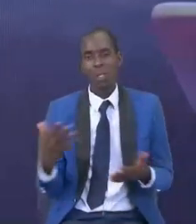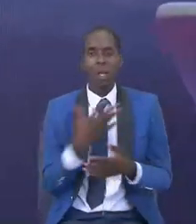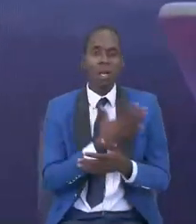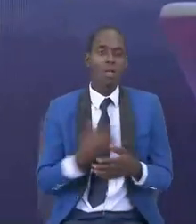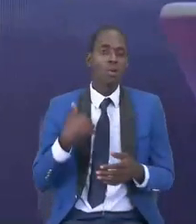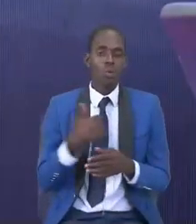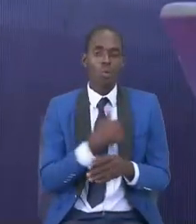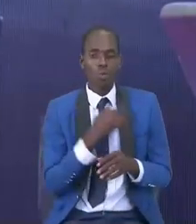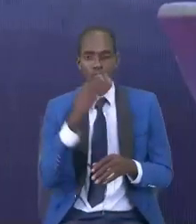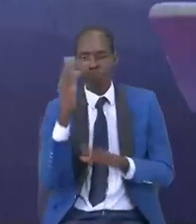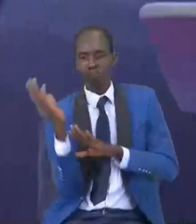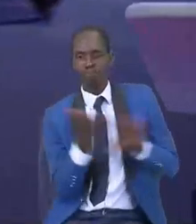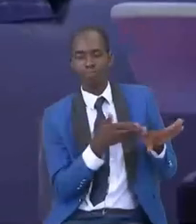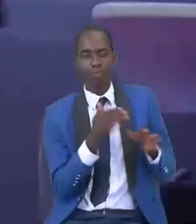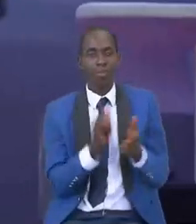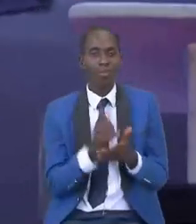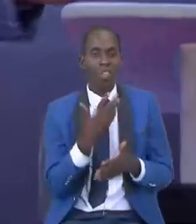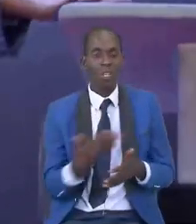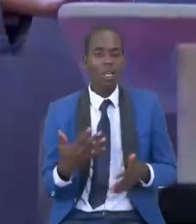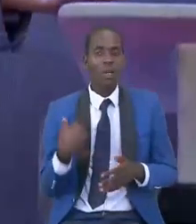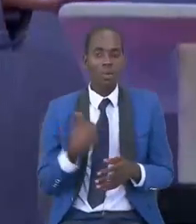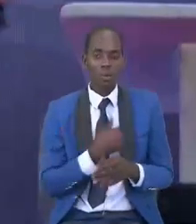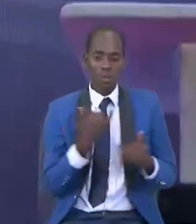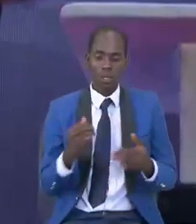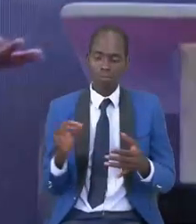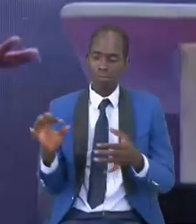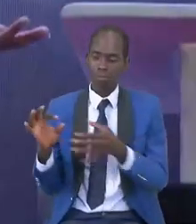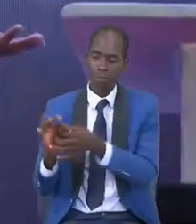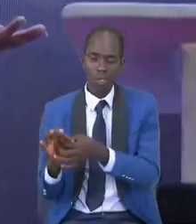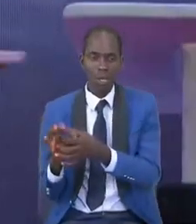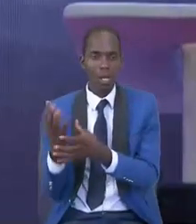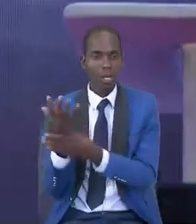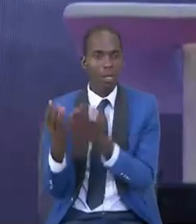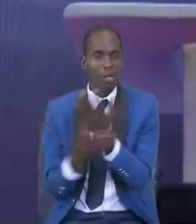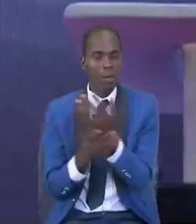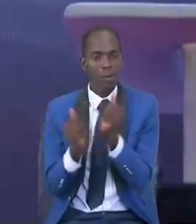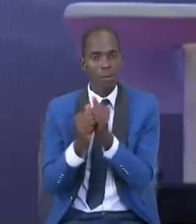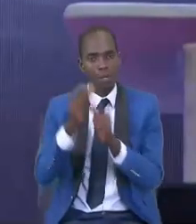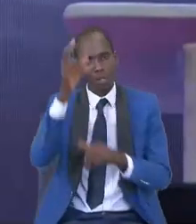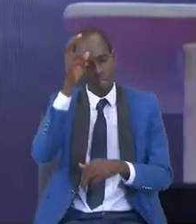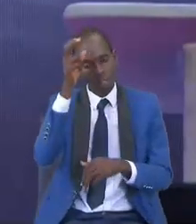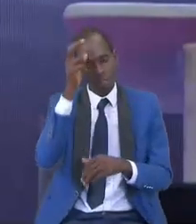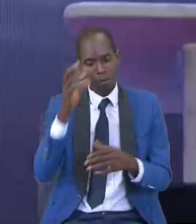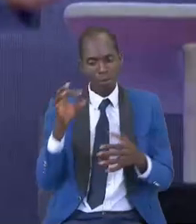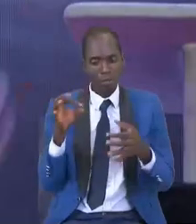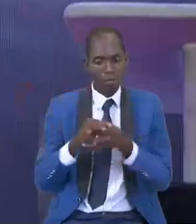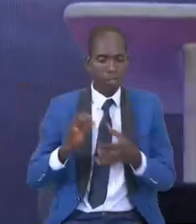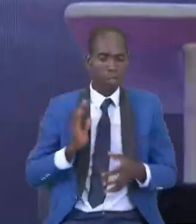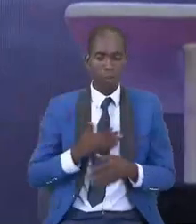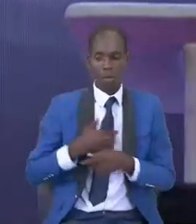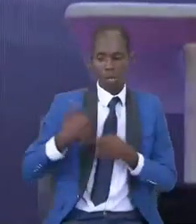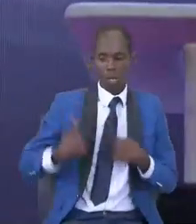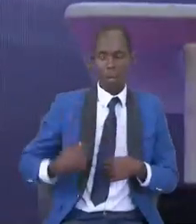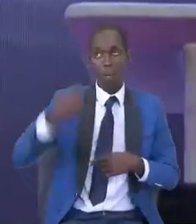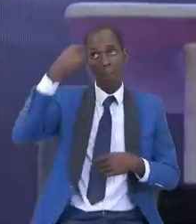quelque chose, et nous abandonnons cette chose, et nous joignons la main au diable, et nous associons